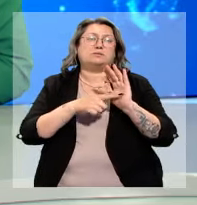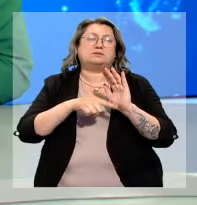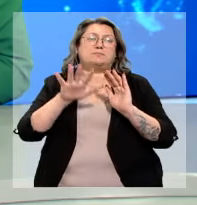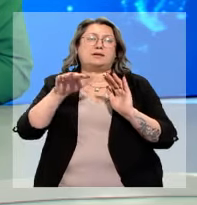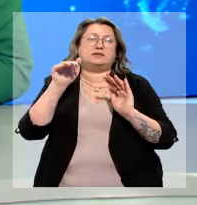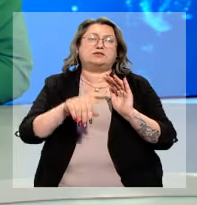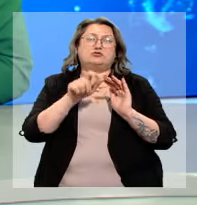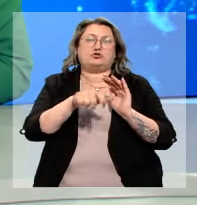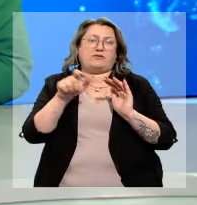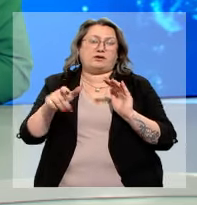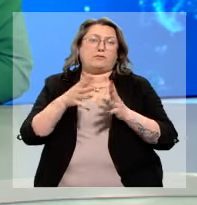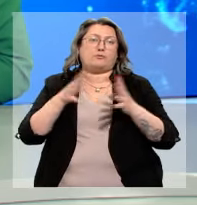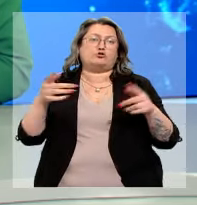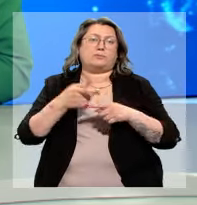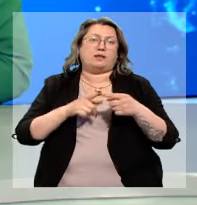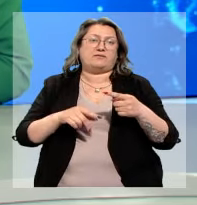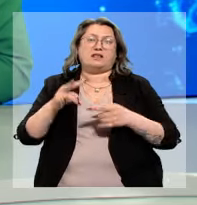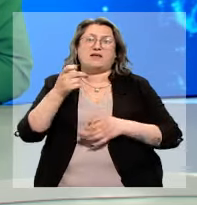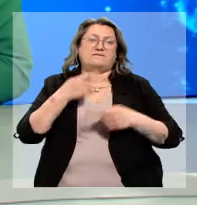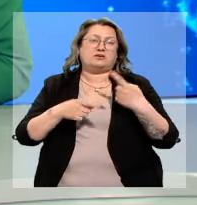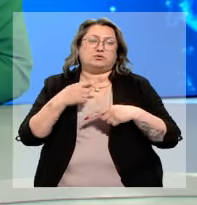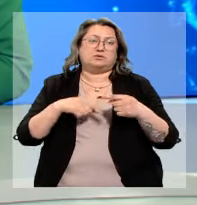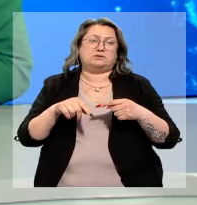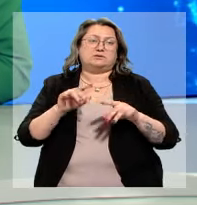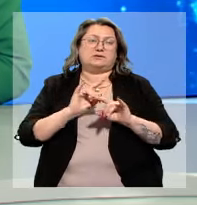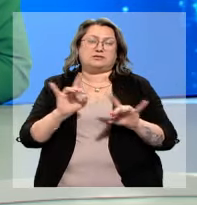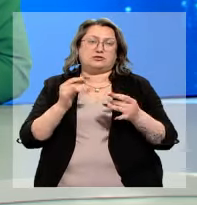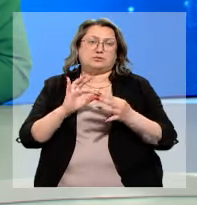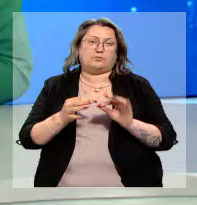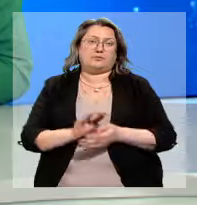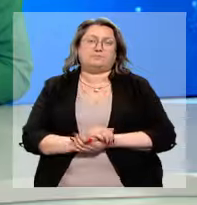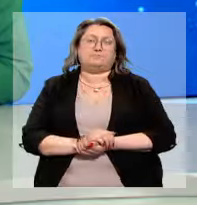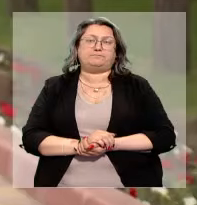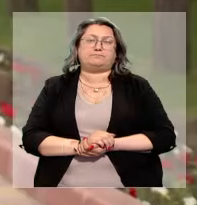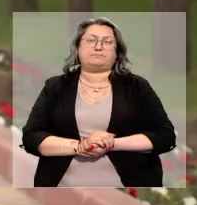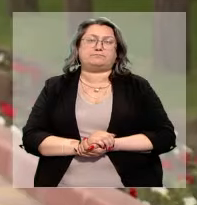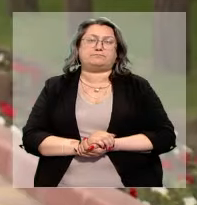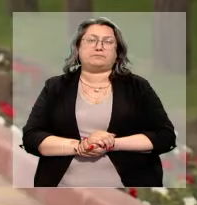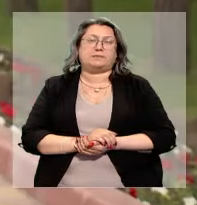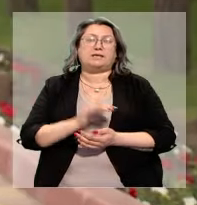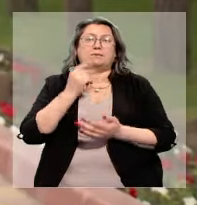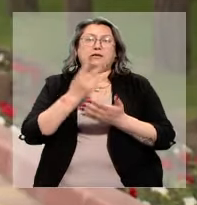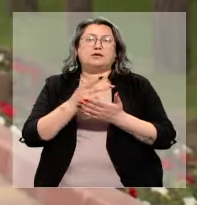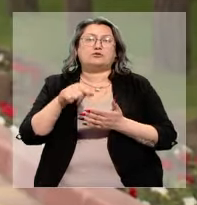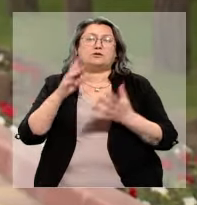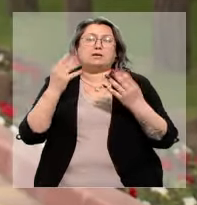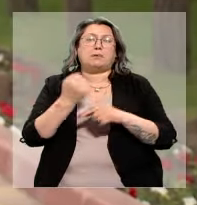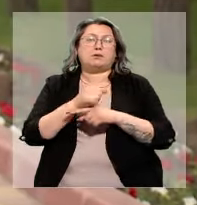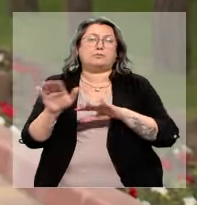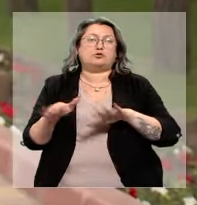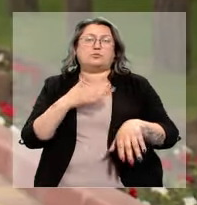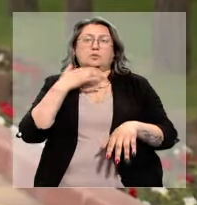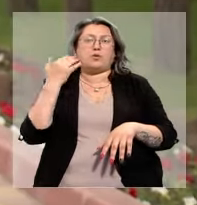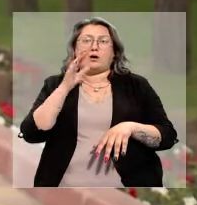75 тысяч человек. Больше половины не вернулись. Расскажем подробнее. Несмотря на то, что со Дня Победы прошло уже